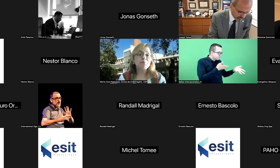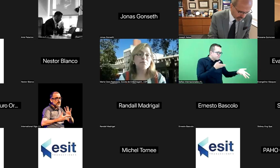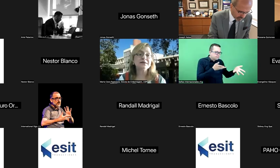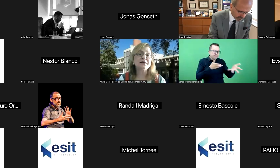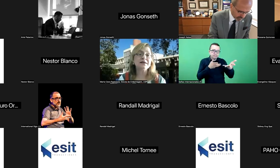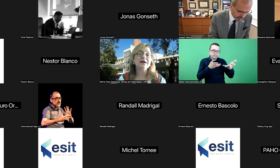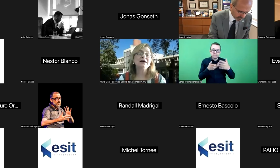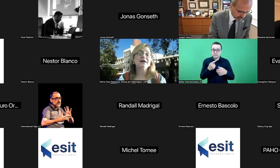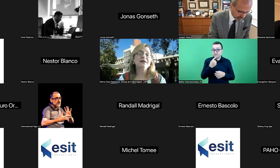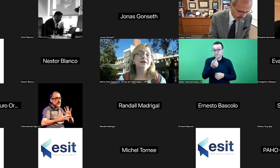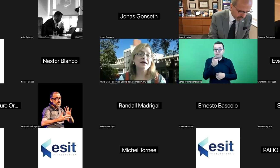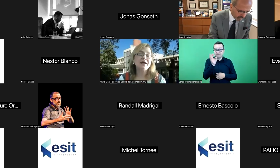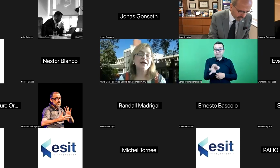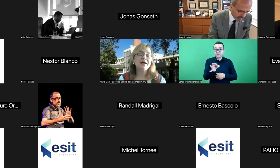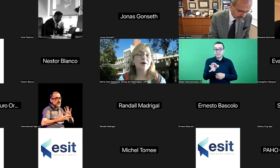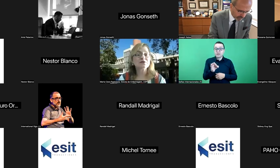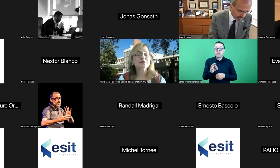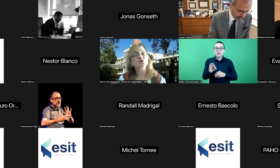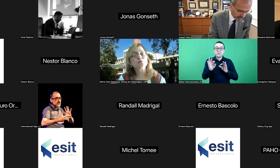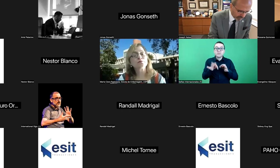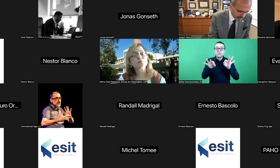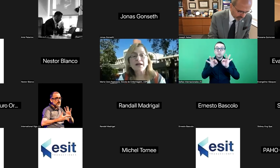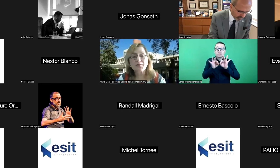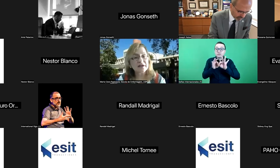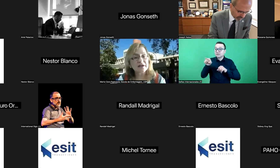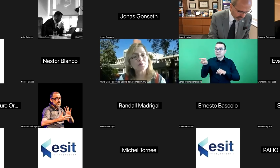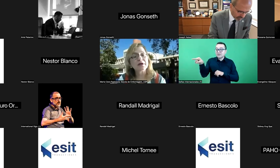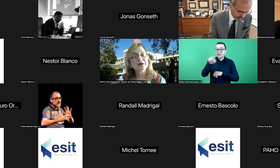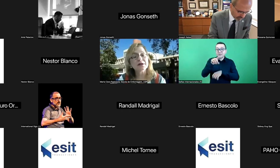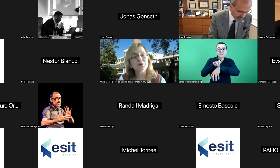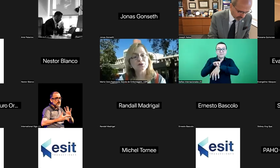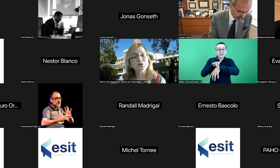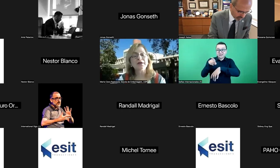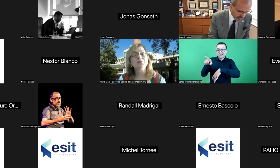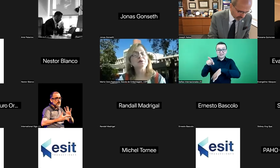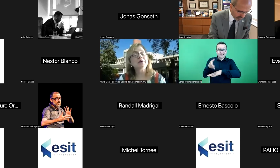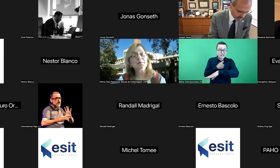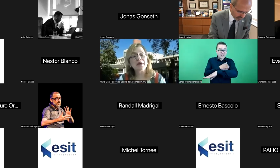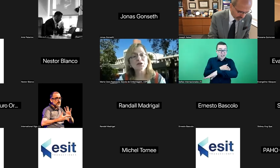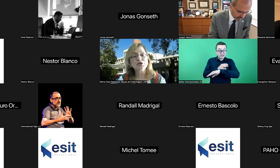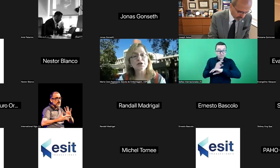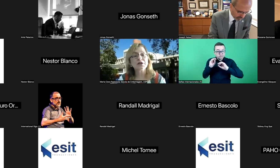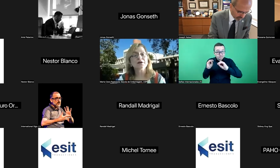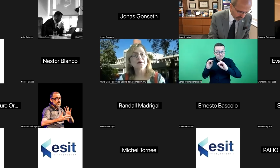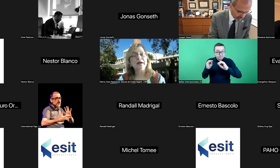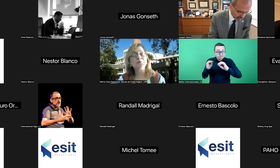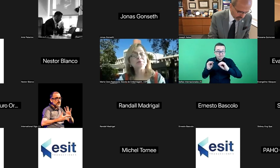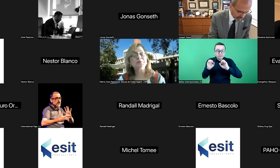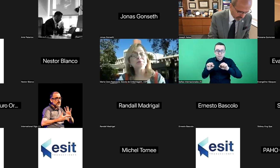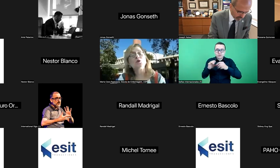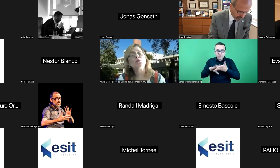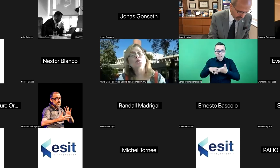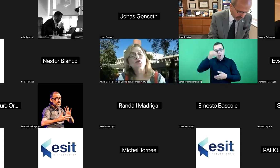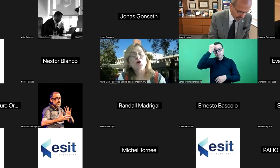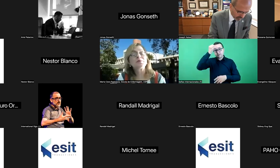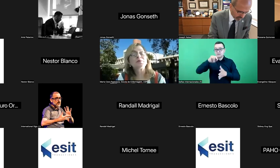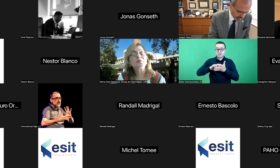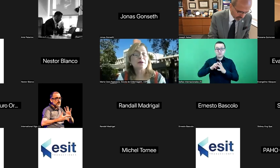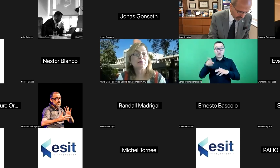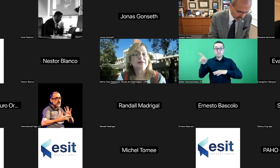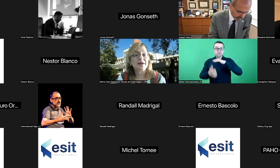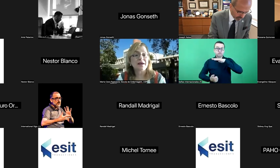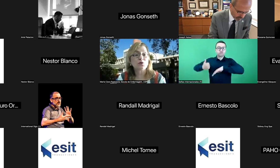dans votre formation, le professionnel apprenne. Vous, les médecins, que vous appreniez, que vous n'êtes